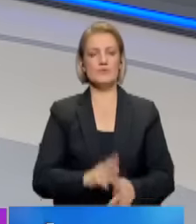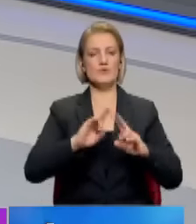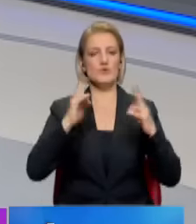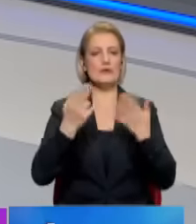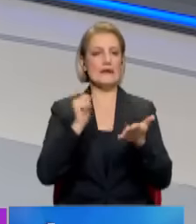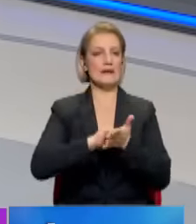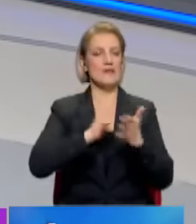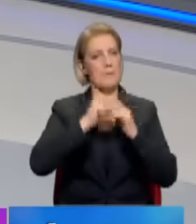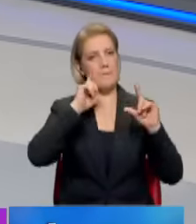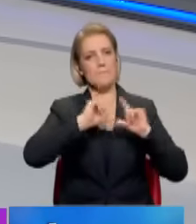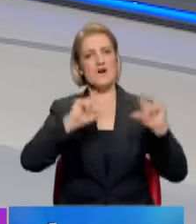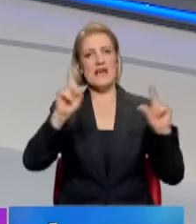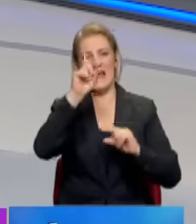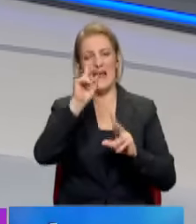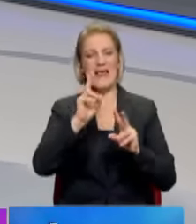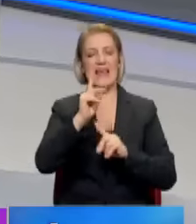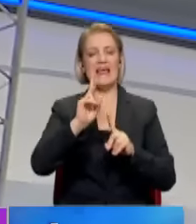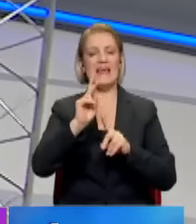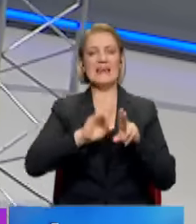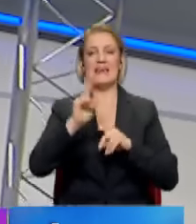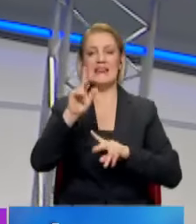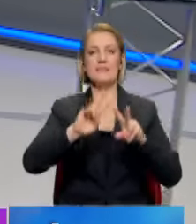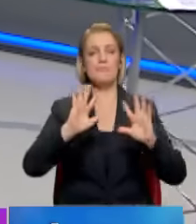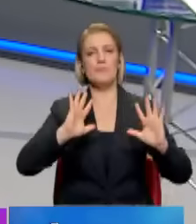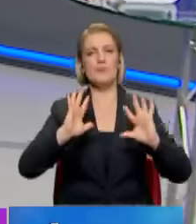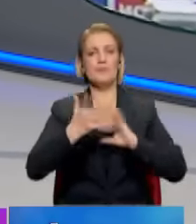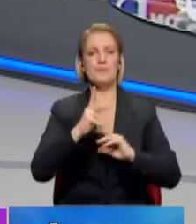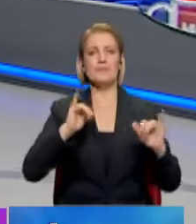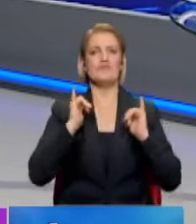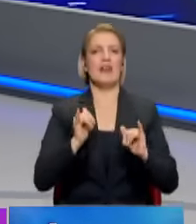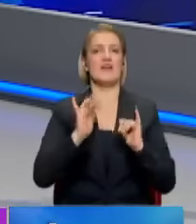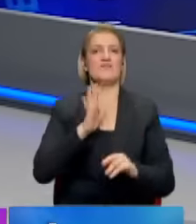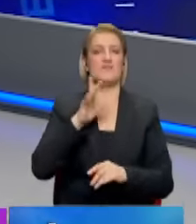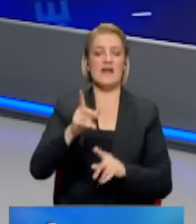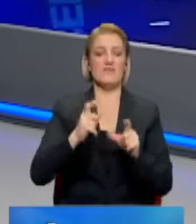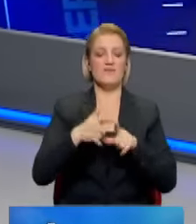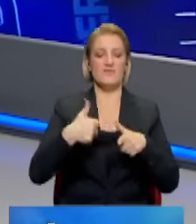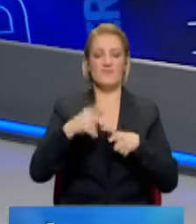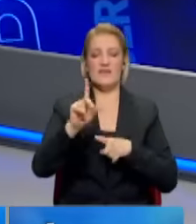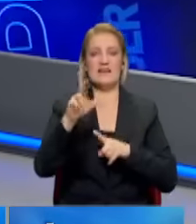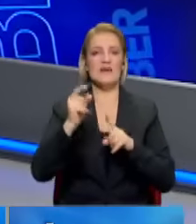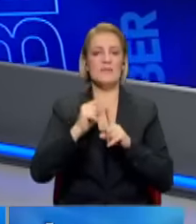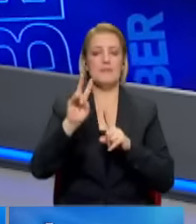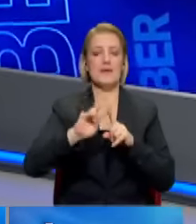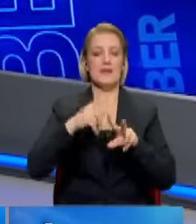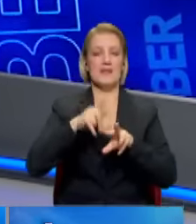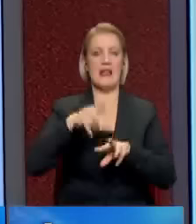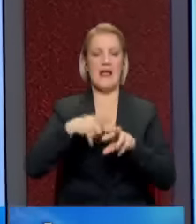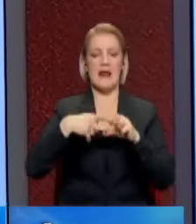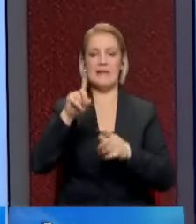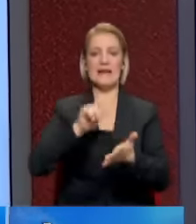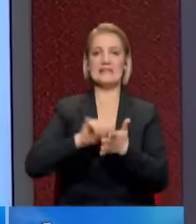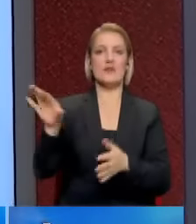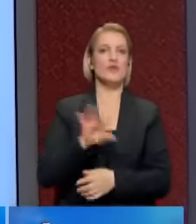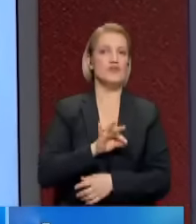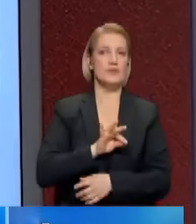Dünya Gazetesi'nin manşetinde de iklim felaketi var. Bugün sizler için uzaklara gittik. Filipinler'den bir gazete seçtik.